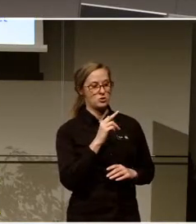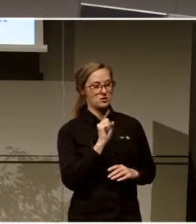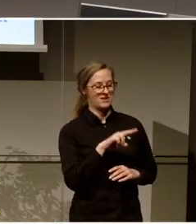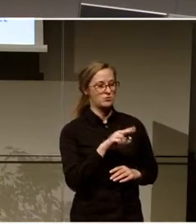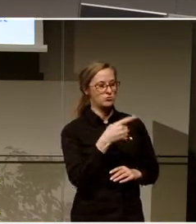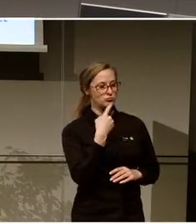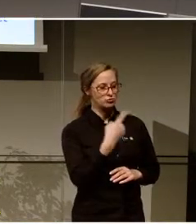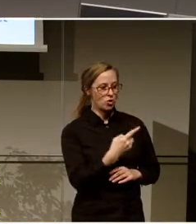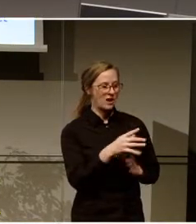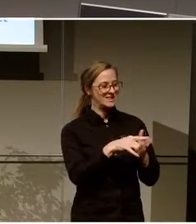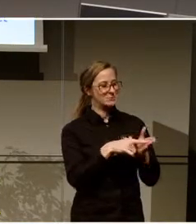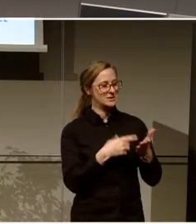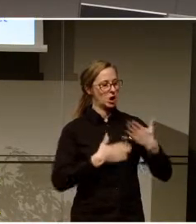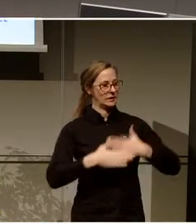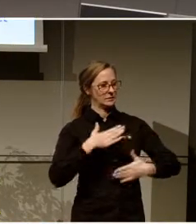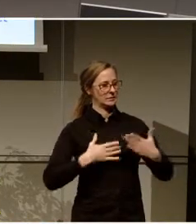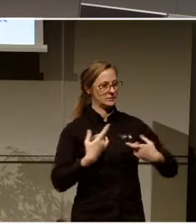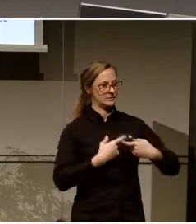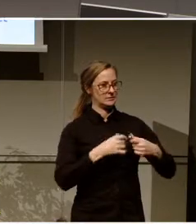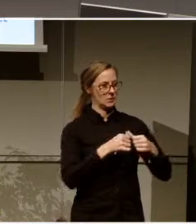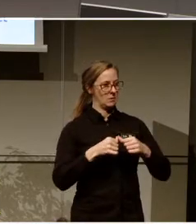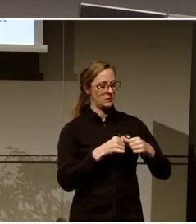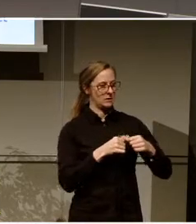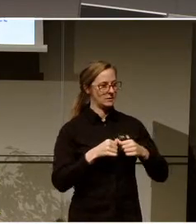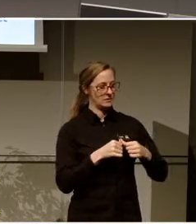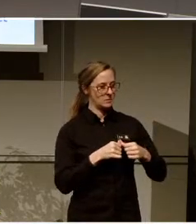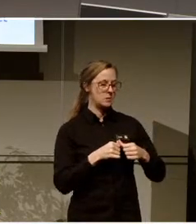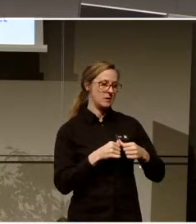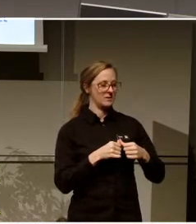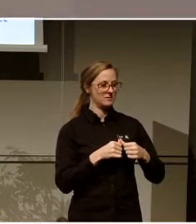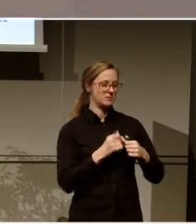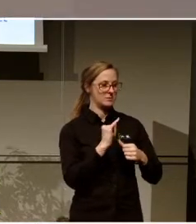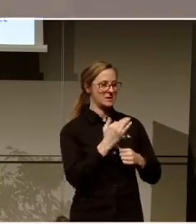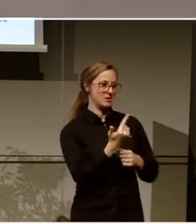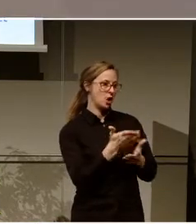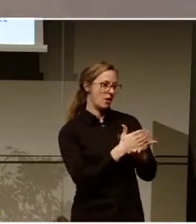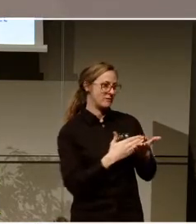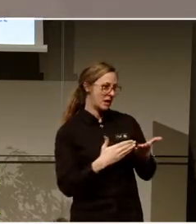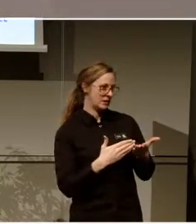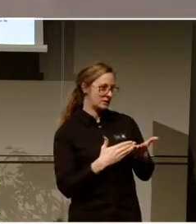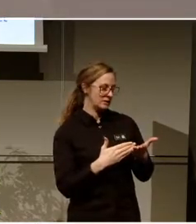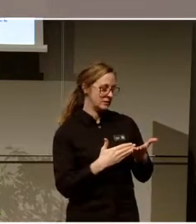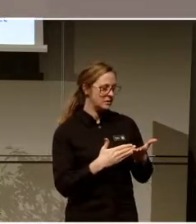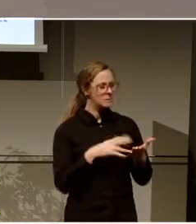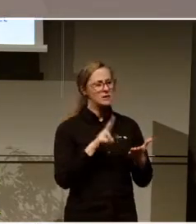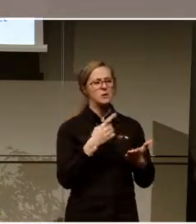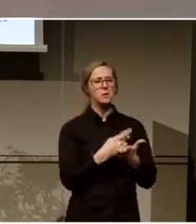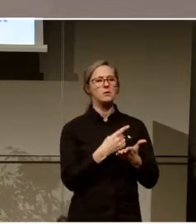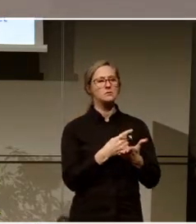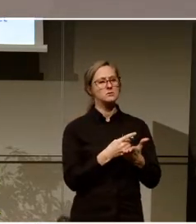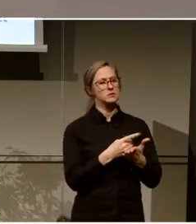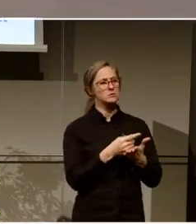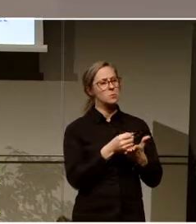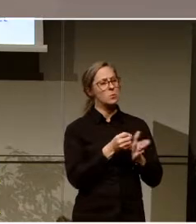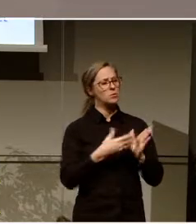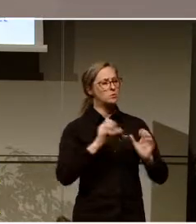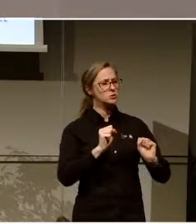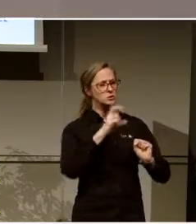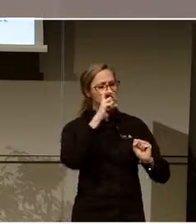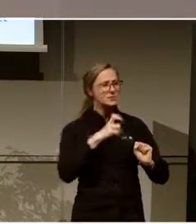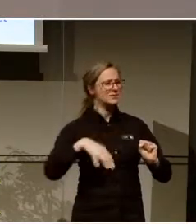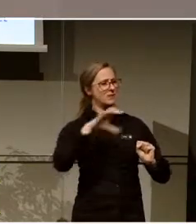i många organisationer, att det är någonting som är gettoificerat på en IT-avdelning. Mm. Och det är ju så konstigt, för att det borde ju genomsyra all verksamhet på